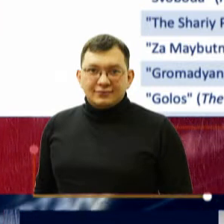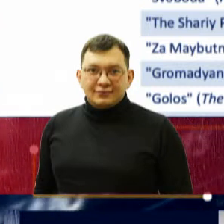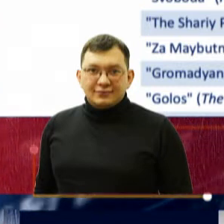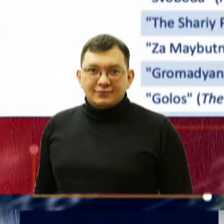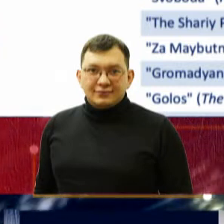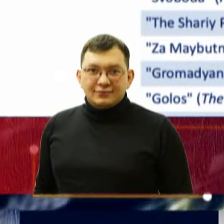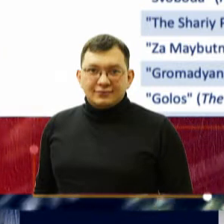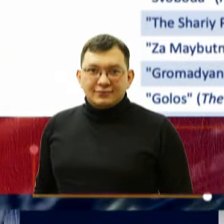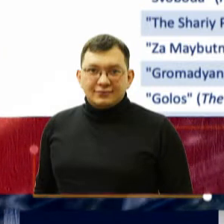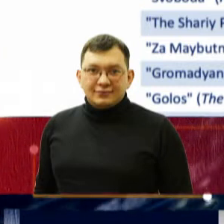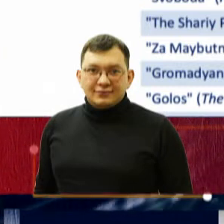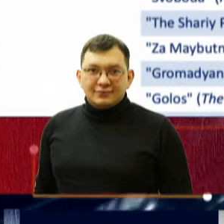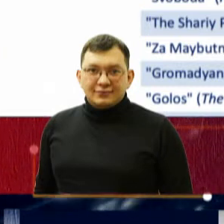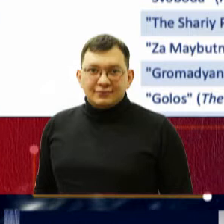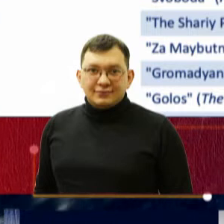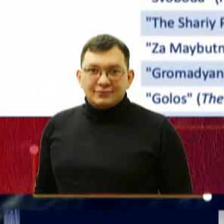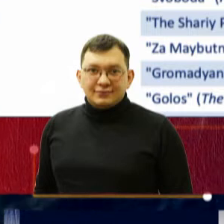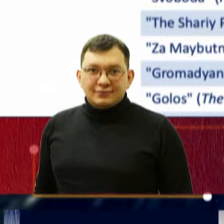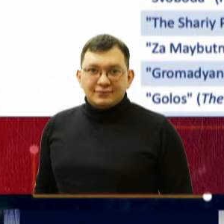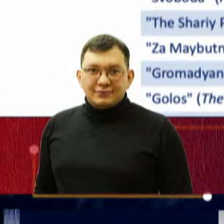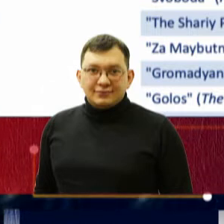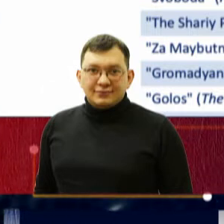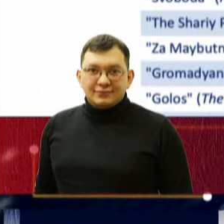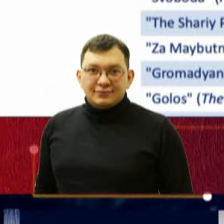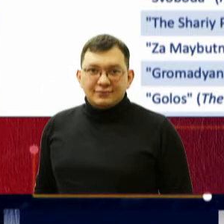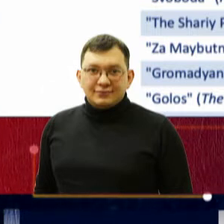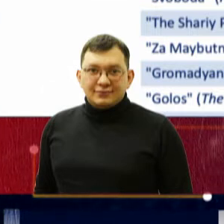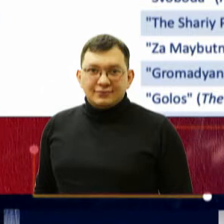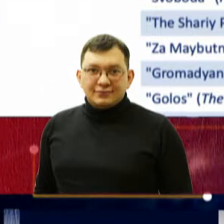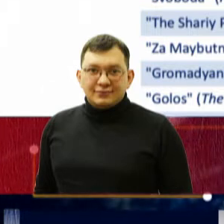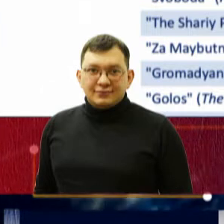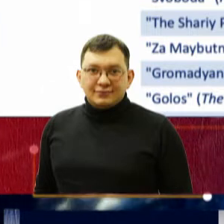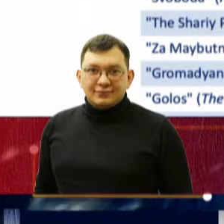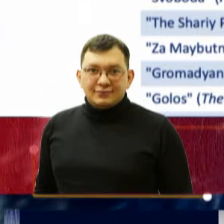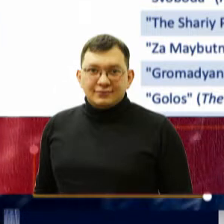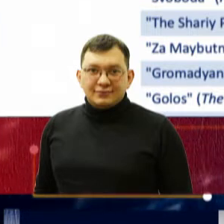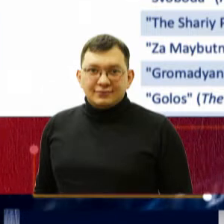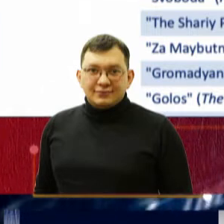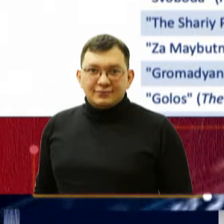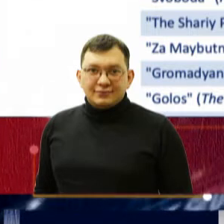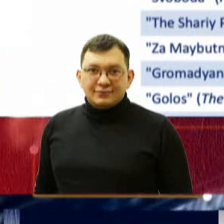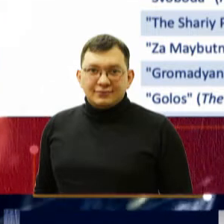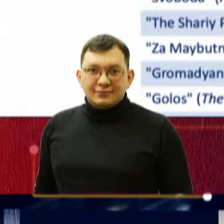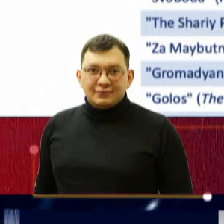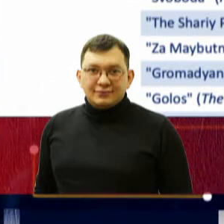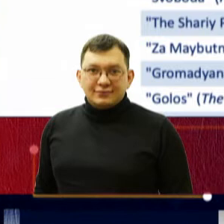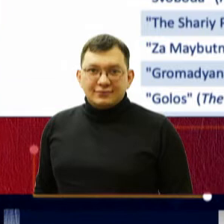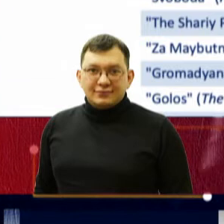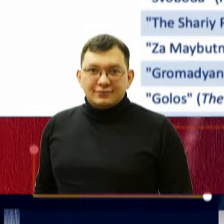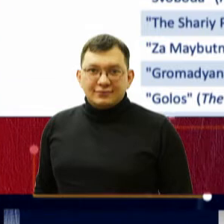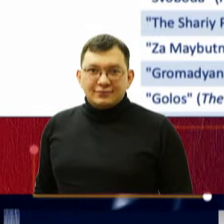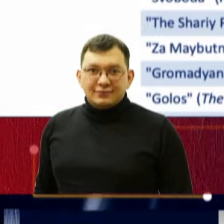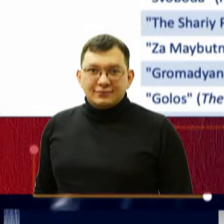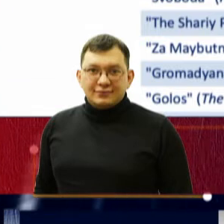народу» рейтингу і по рейтингу, власне, Зеленського. Це об'єктивні речі, це так було завжди. Я ще, коли тільки